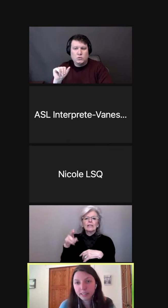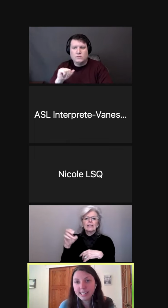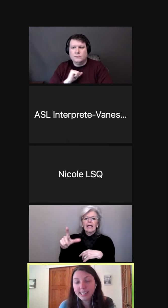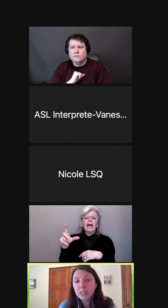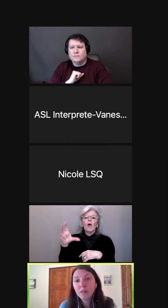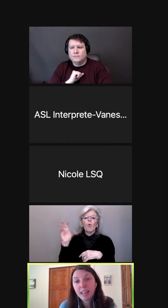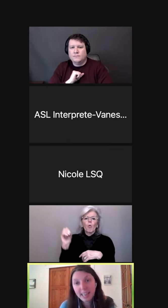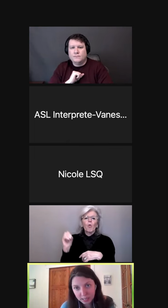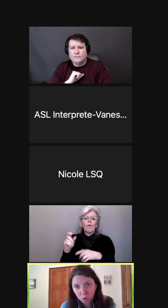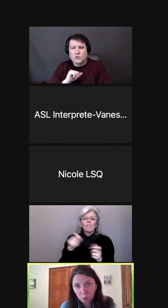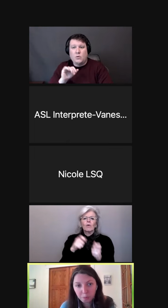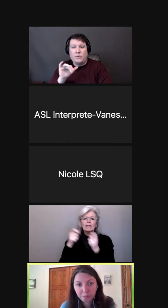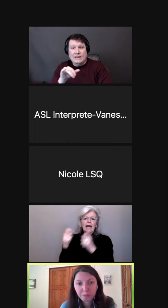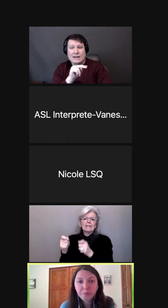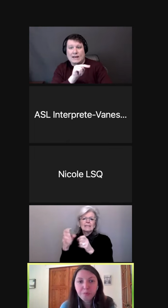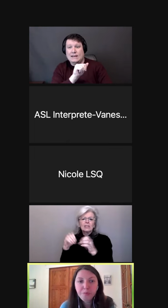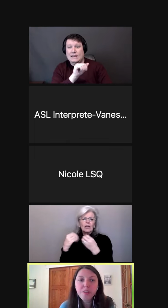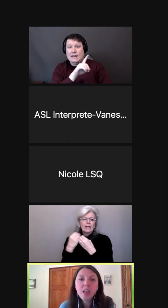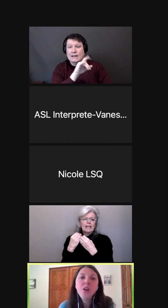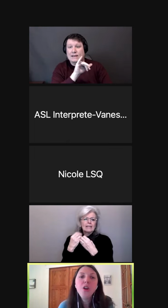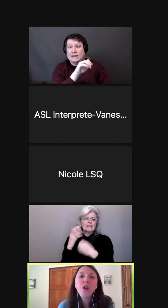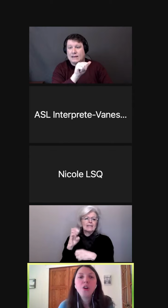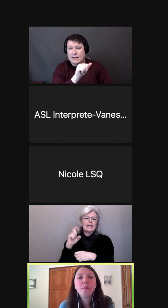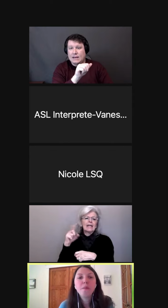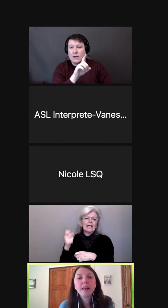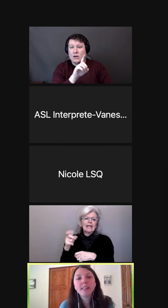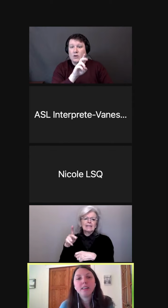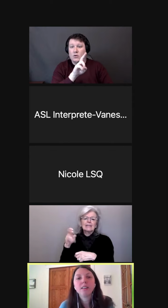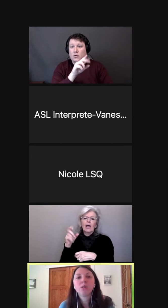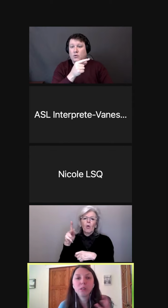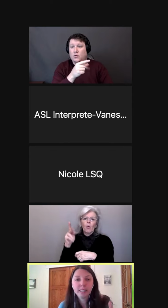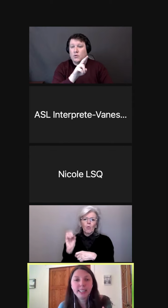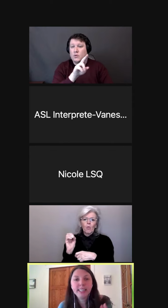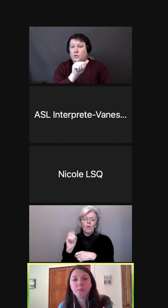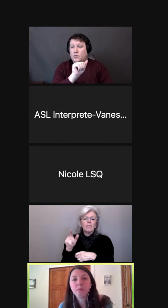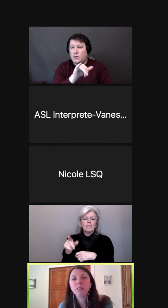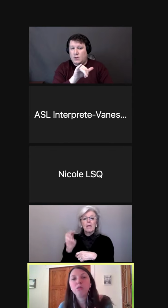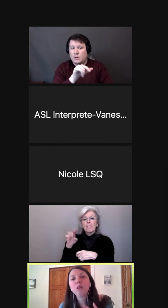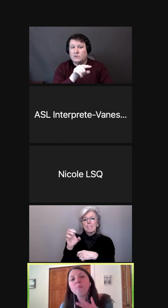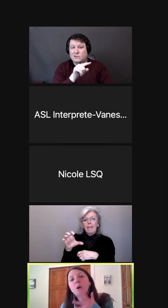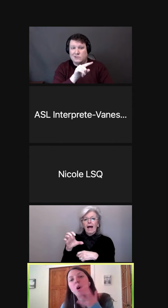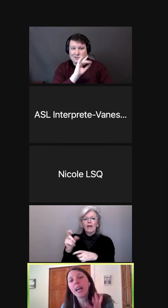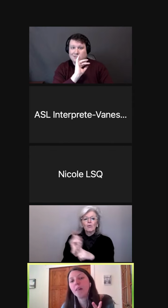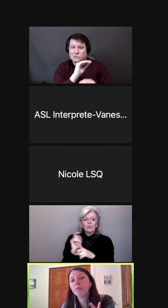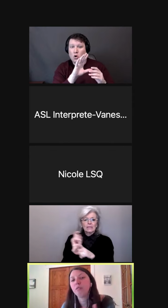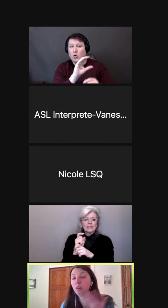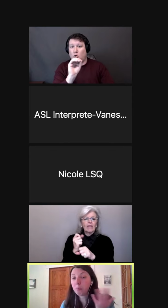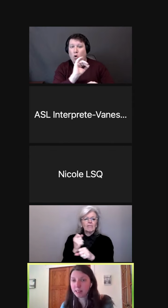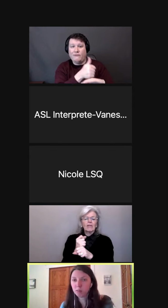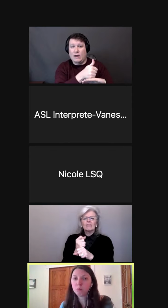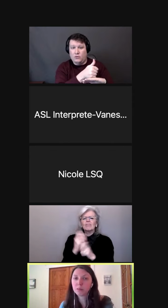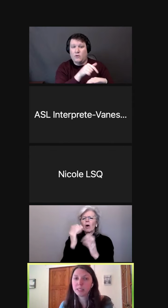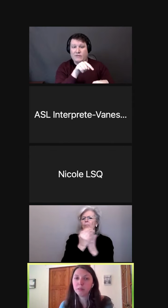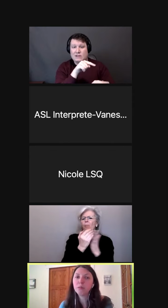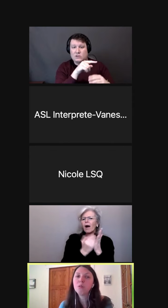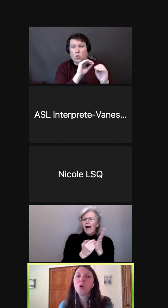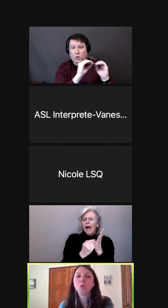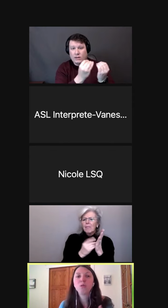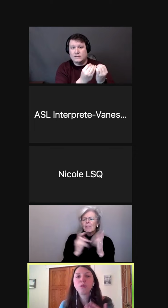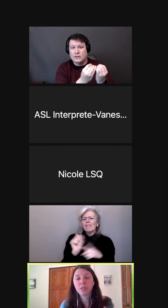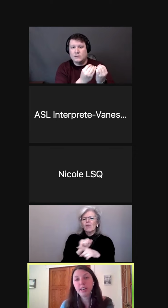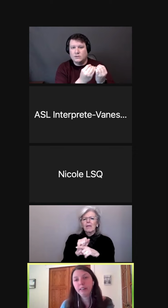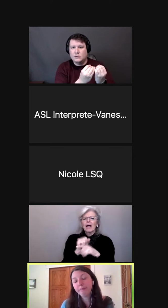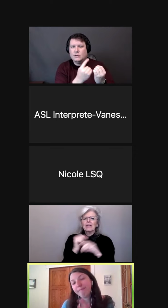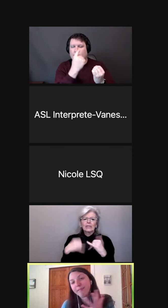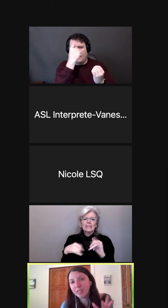de l'organisme Execo. Le MAC a concocté également tout un programme de formation continue